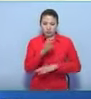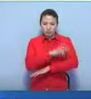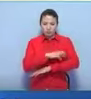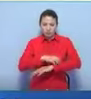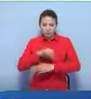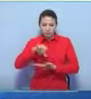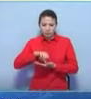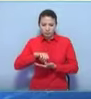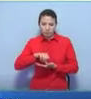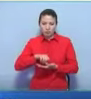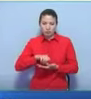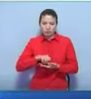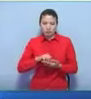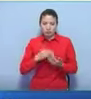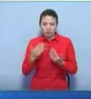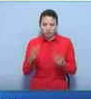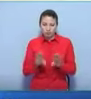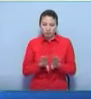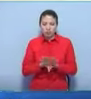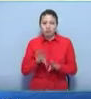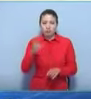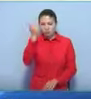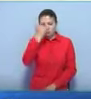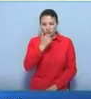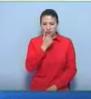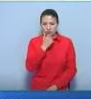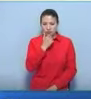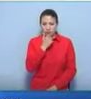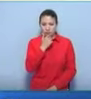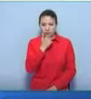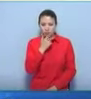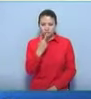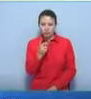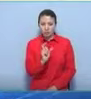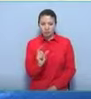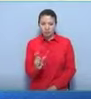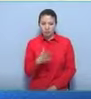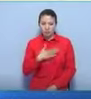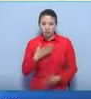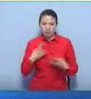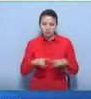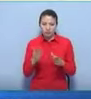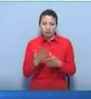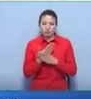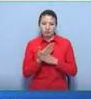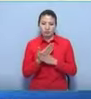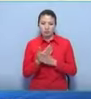комиссия мүшесі Балбөпе. Сол кісіге де рахметімді айтамын ерекше. Сол екі кісі бізді мен босандырып